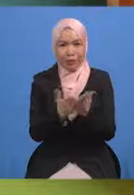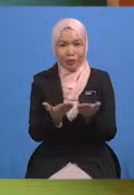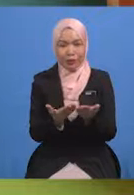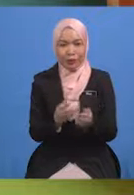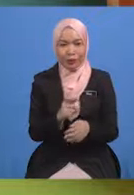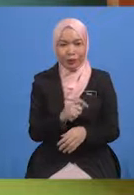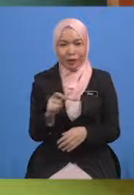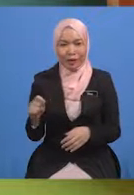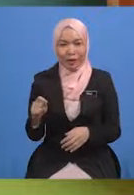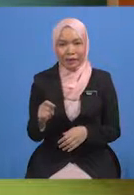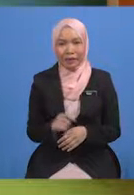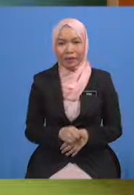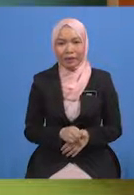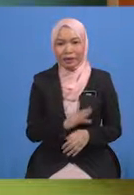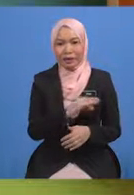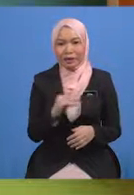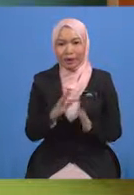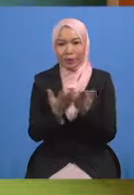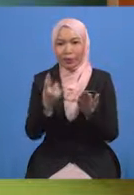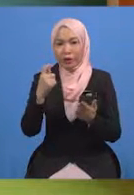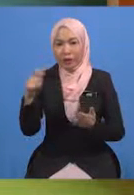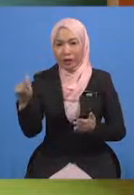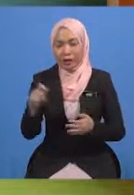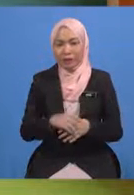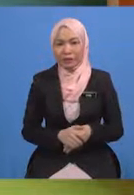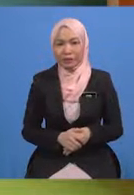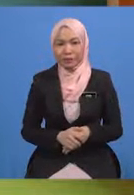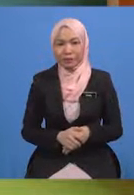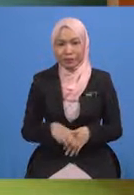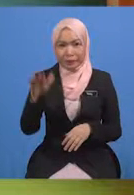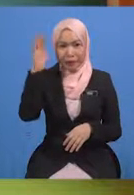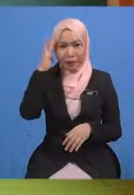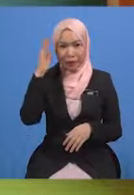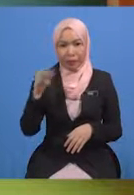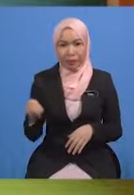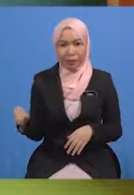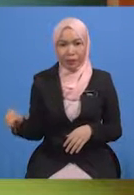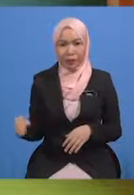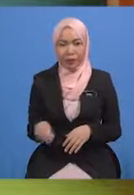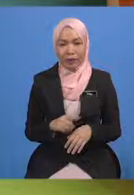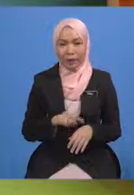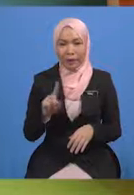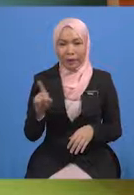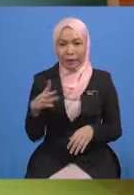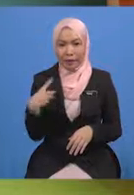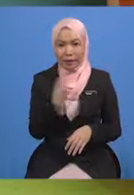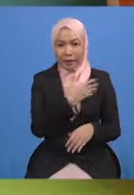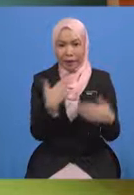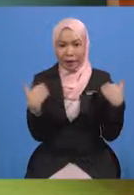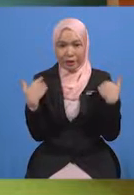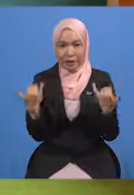pensel, pembaris dan buku teks. Tahukah murid-murid di manakah kita berada